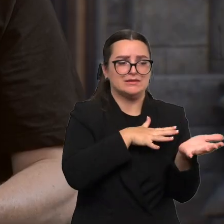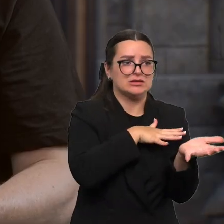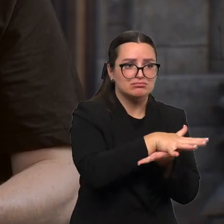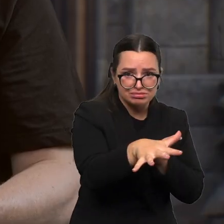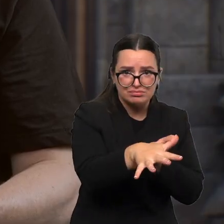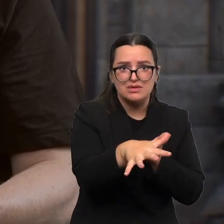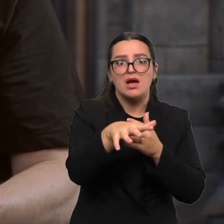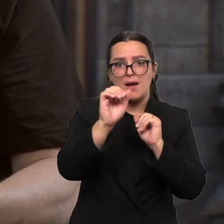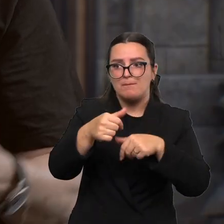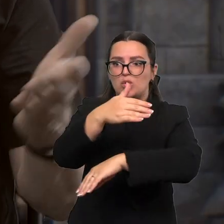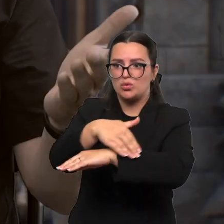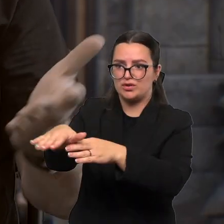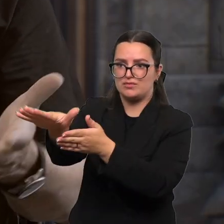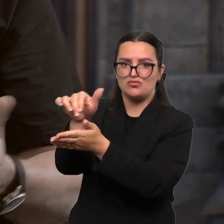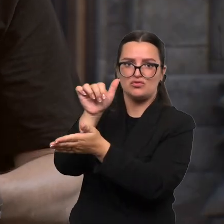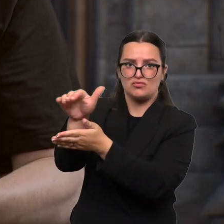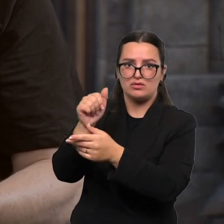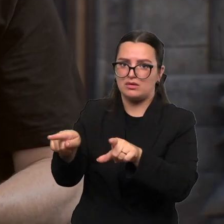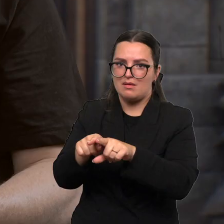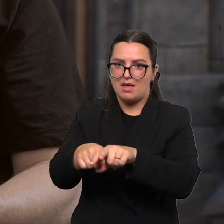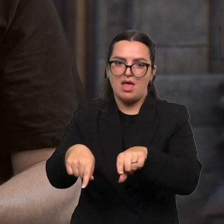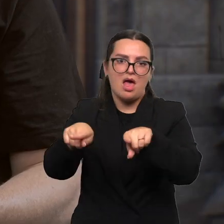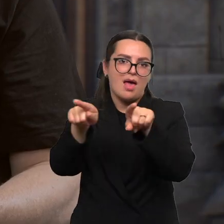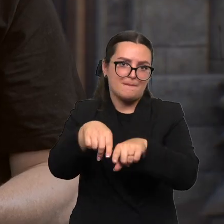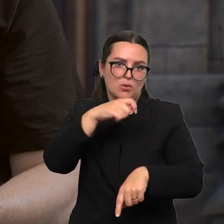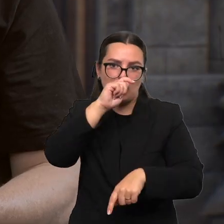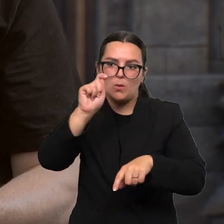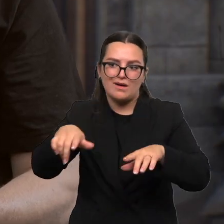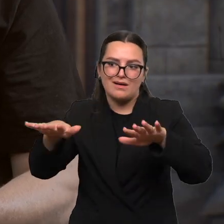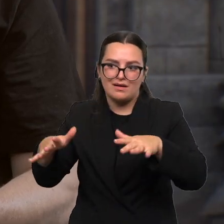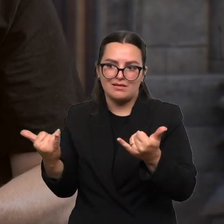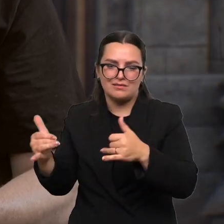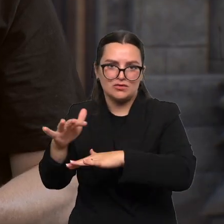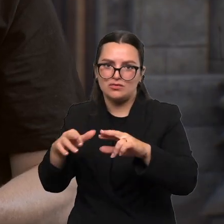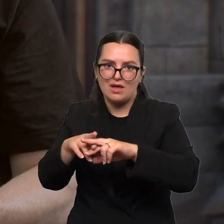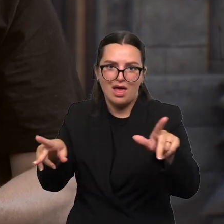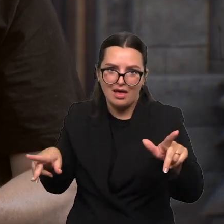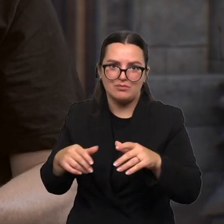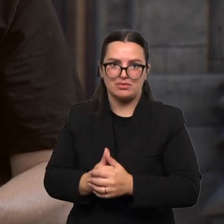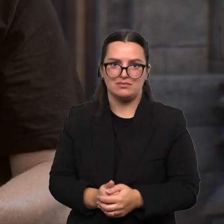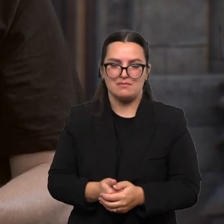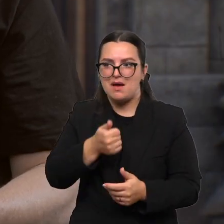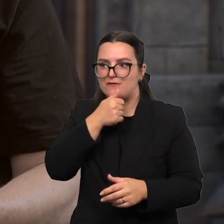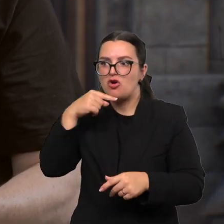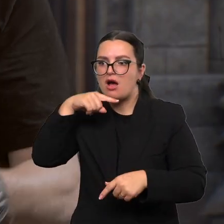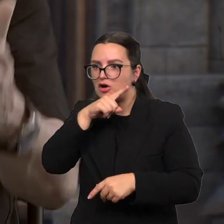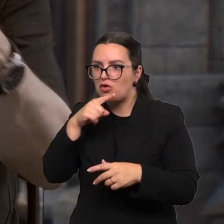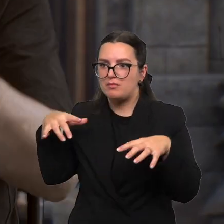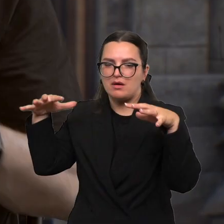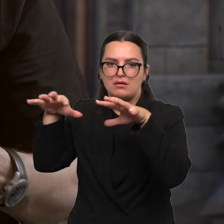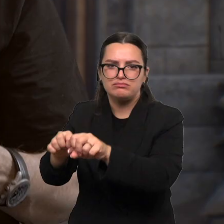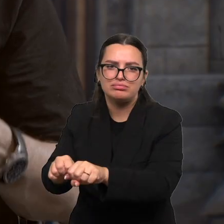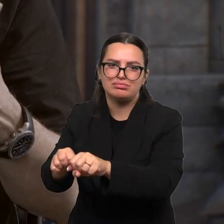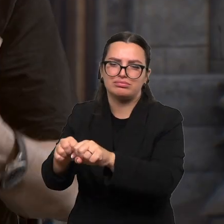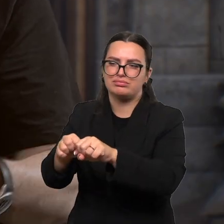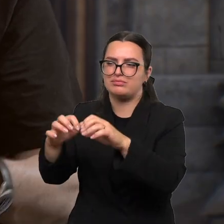kažkokiam einamosiom reikmėm, ką ir Ukrainoje mes matom, milžiniški poreikiai. nes ekonomika arba iš dalies